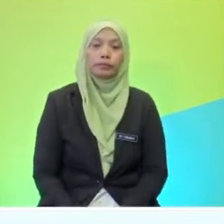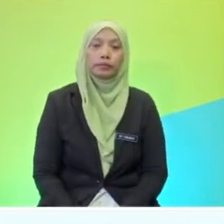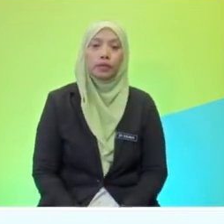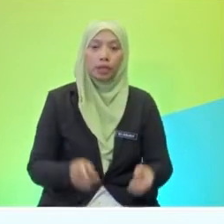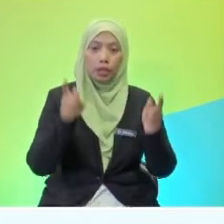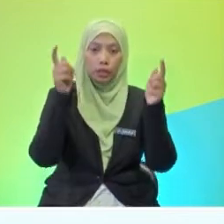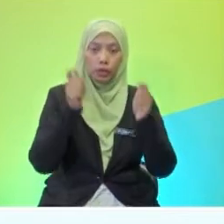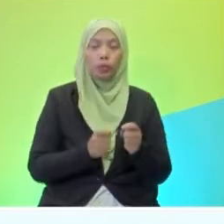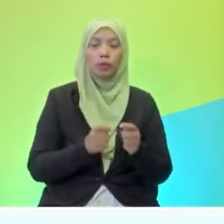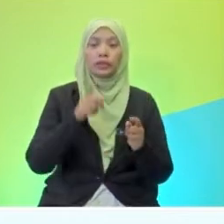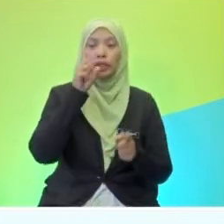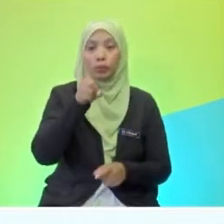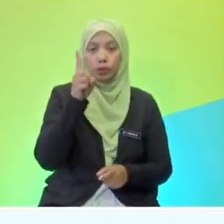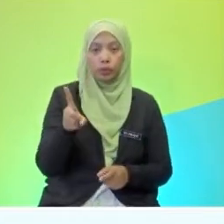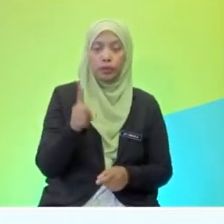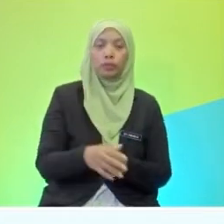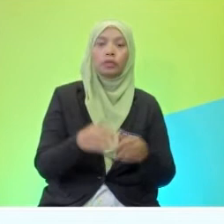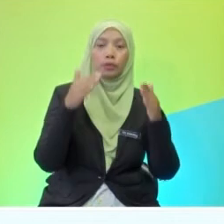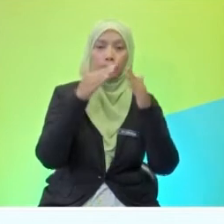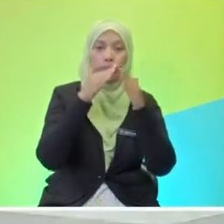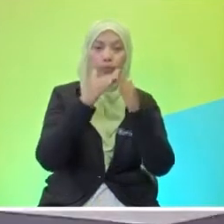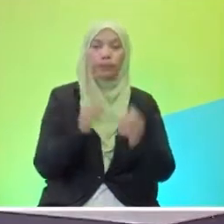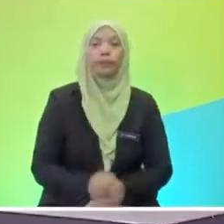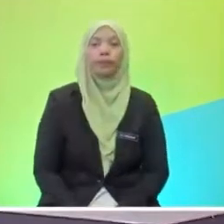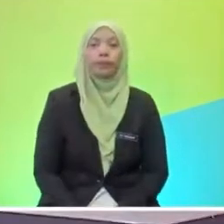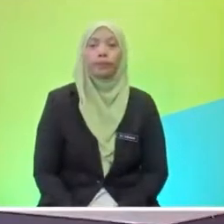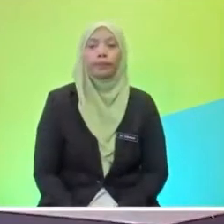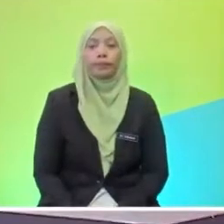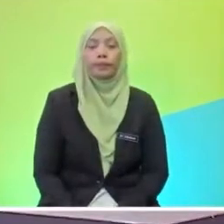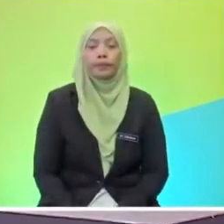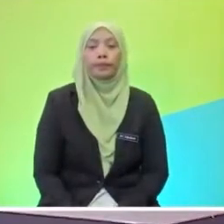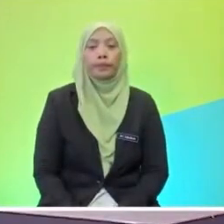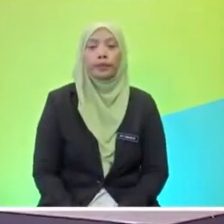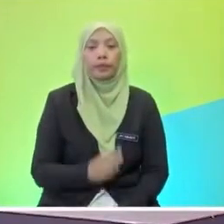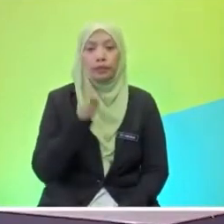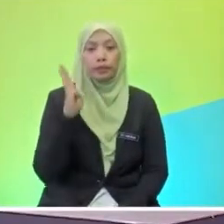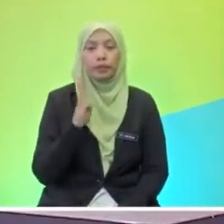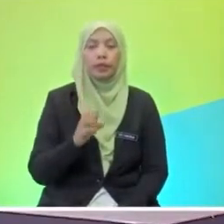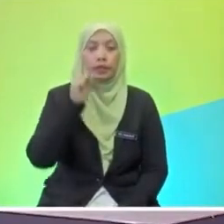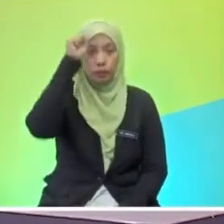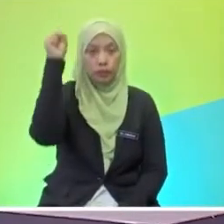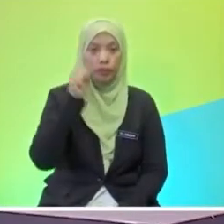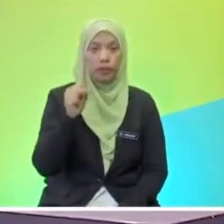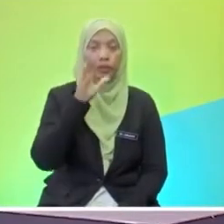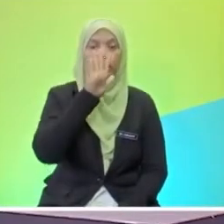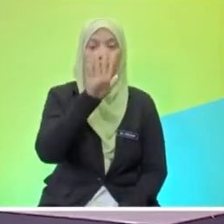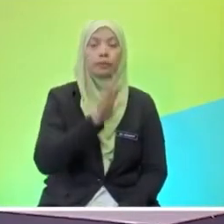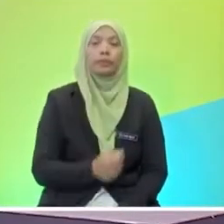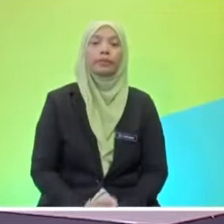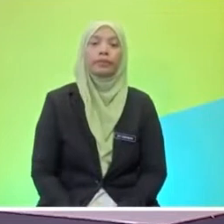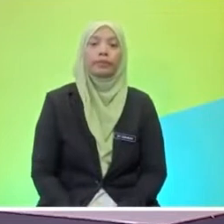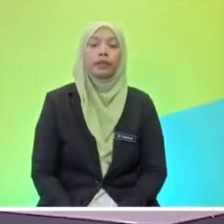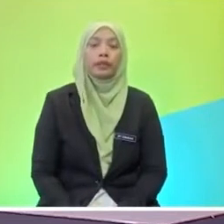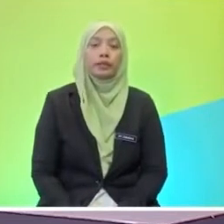dan 195 buku teks Oke kita terus pada soal 5 yakni teruskan